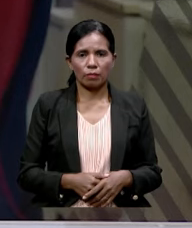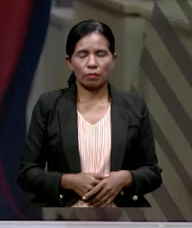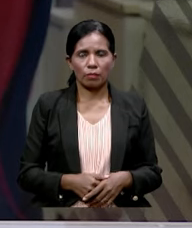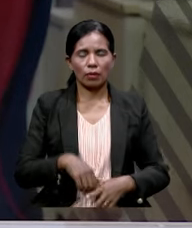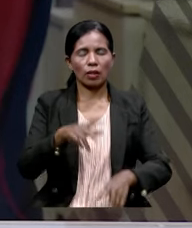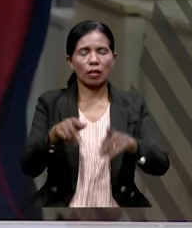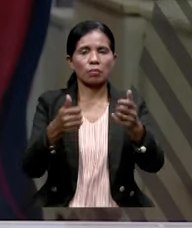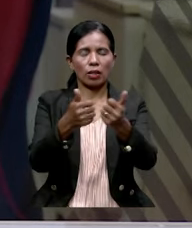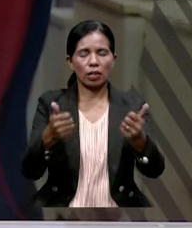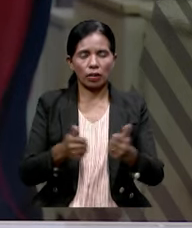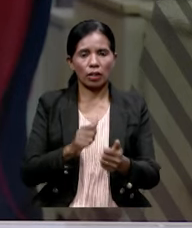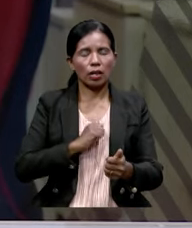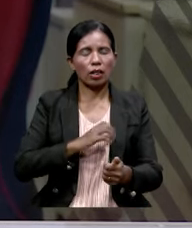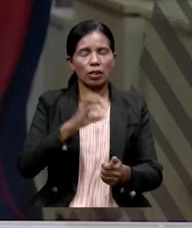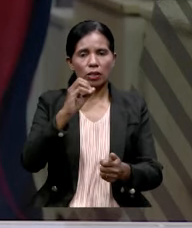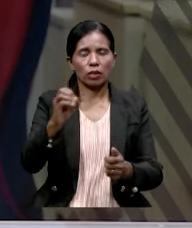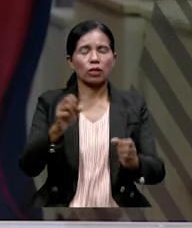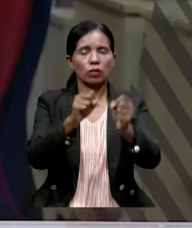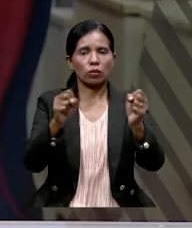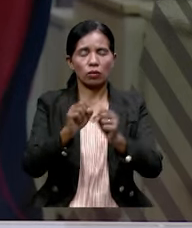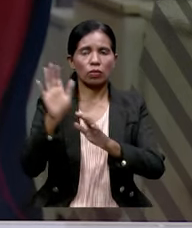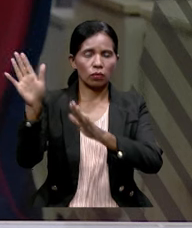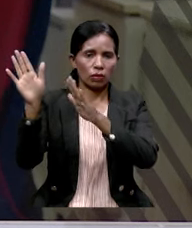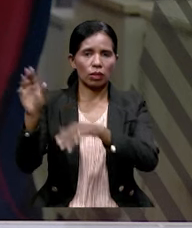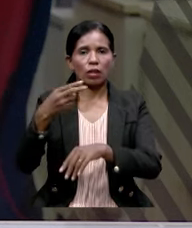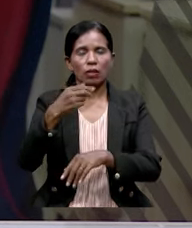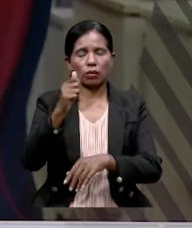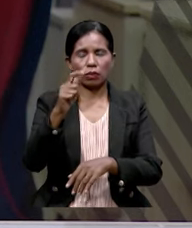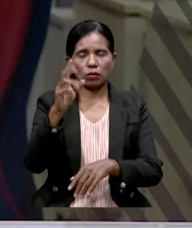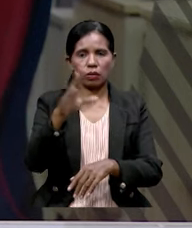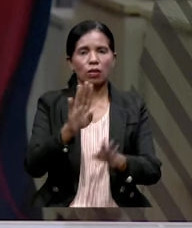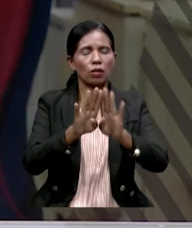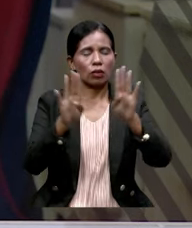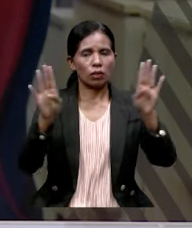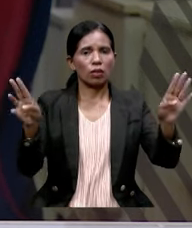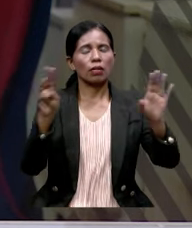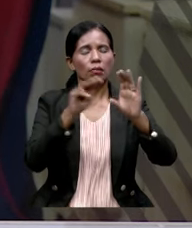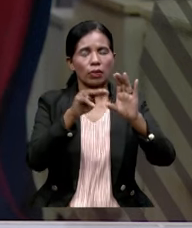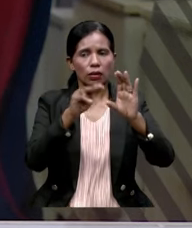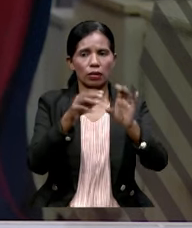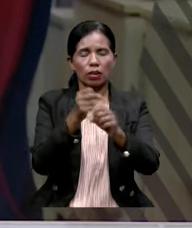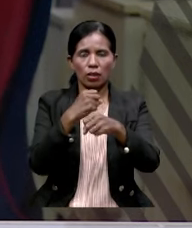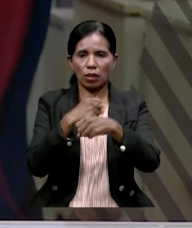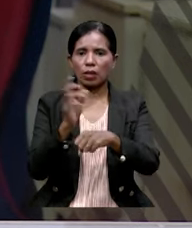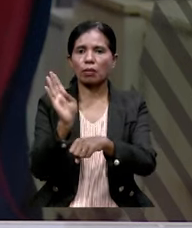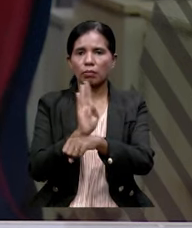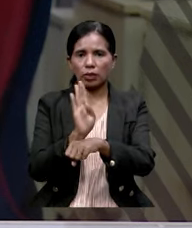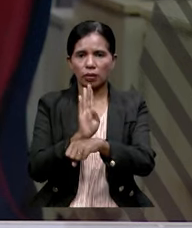Kumnidadi aldeia inarukik suku foho aliko hatu udu lokerasik merkadu ho di halau negosiu.